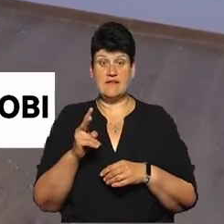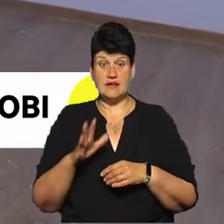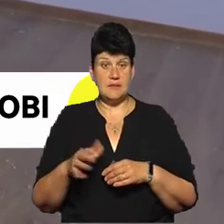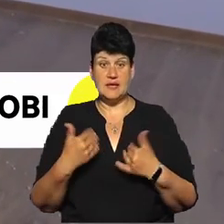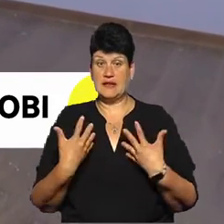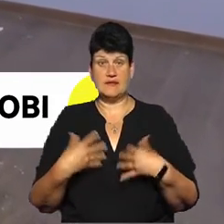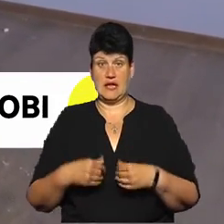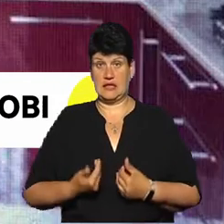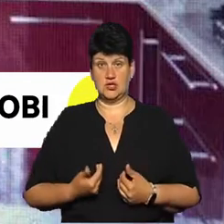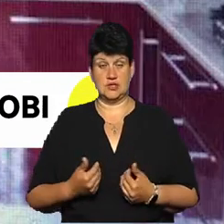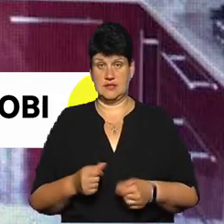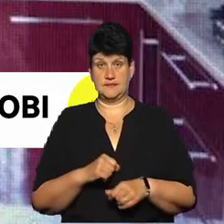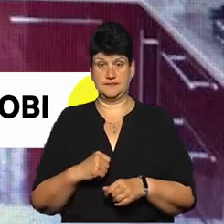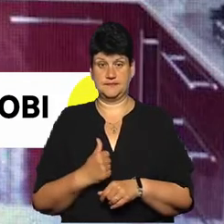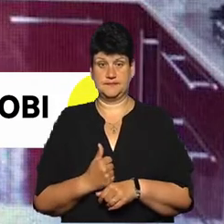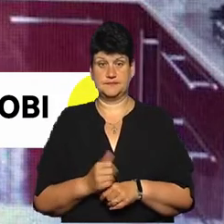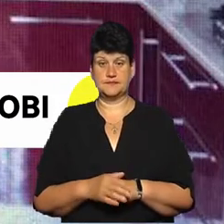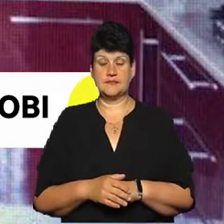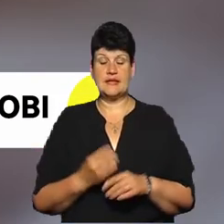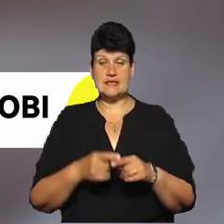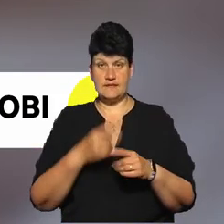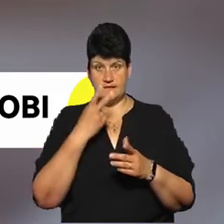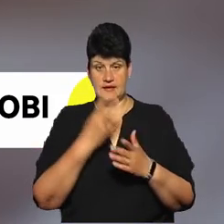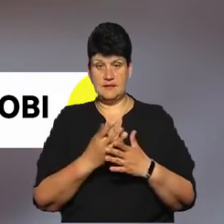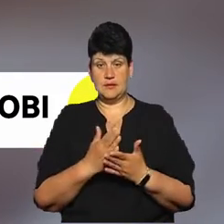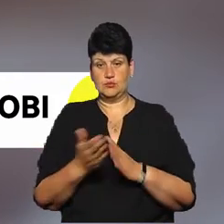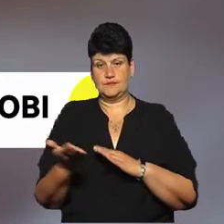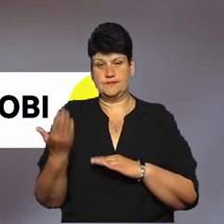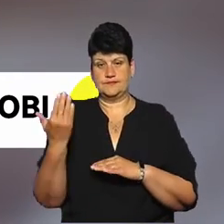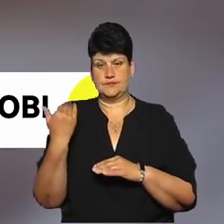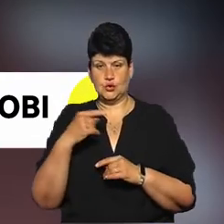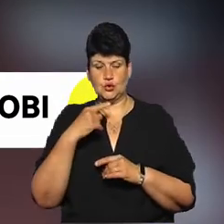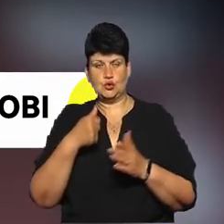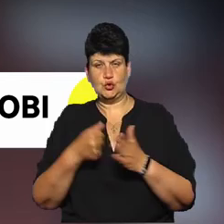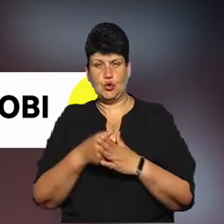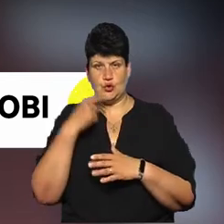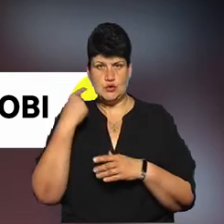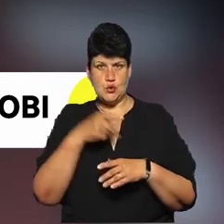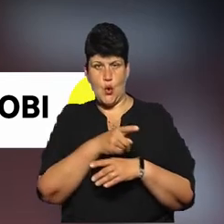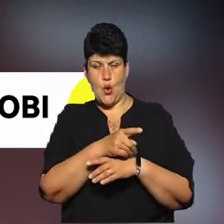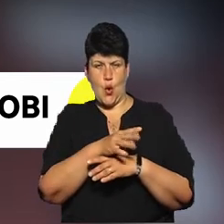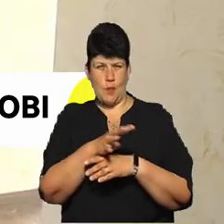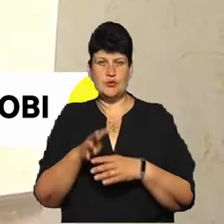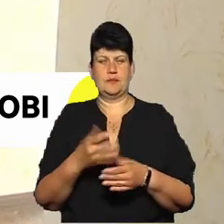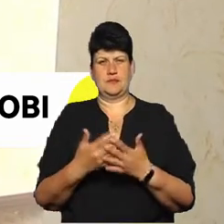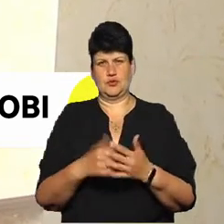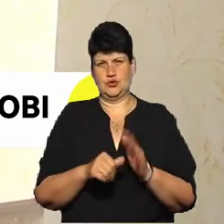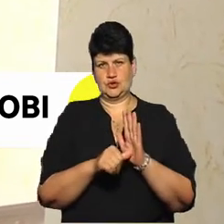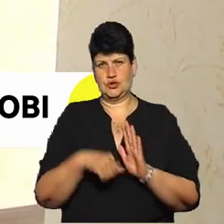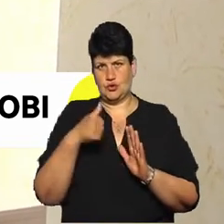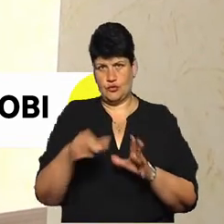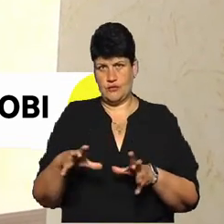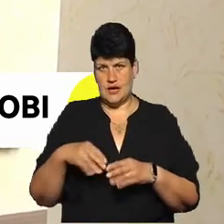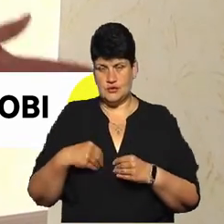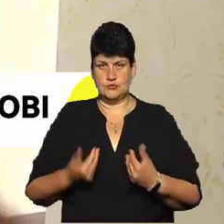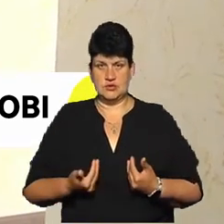втратили життя. Такий вигляд квартира мала до російського обстрілу. Жінка каже, майже 6 років мешкала тут разом з чоловіком, дітьми